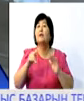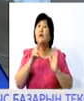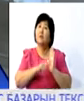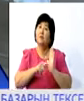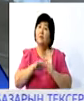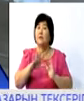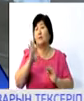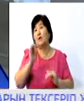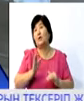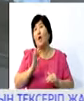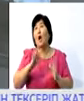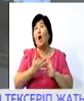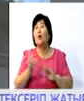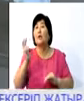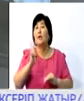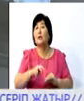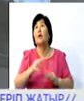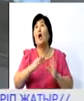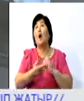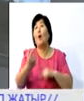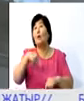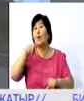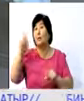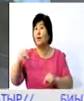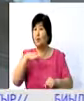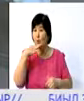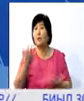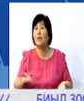деп. Енді ауылдан келді, олар ауылға барады ғой, көпшілігі.